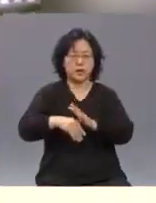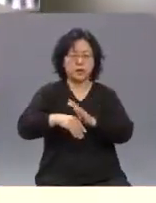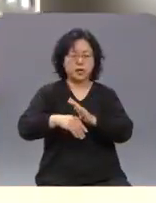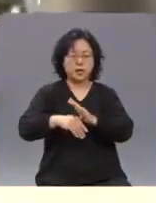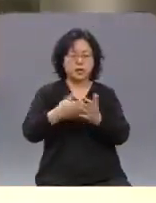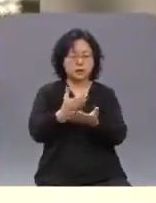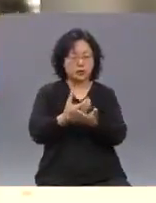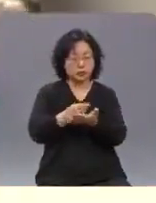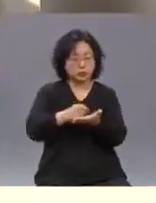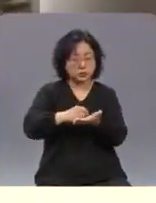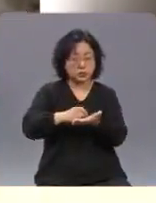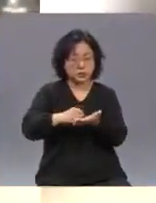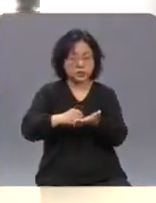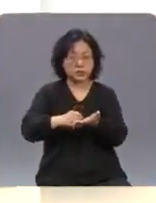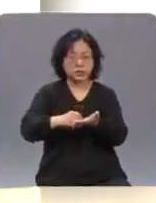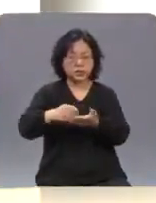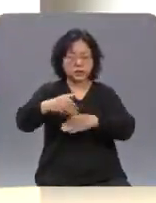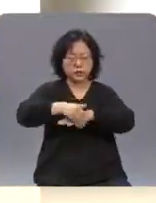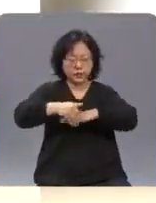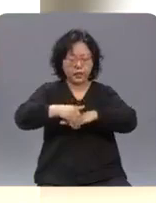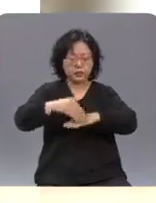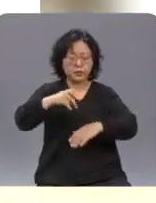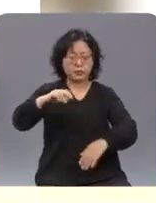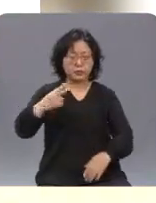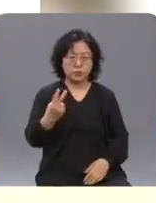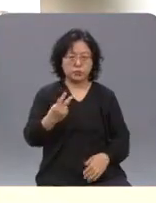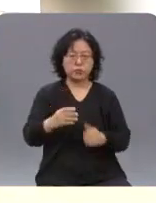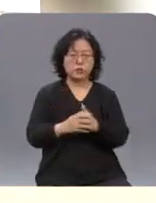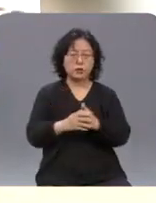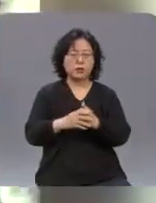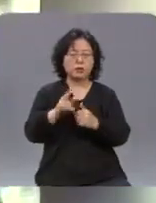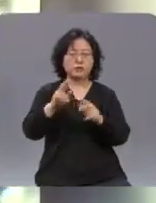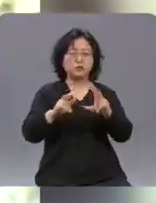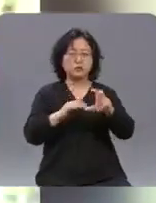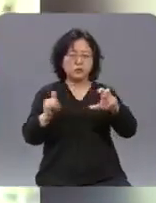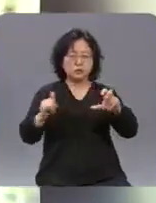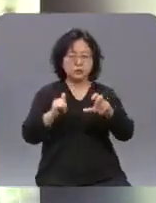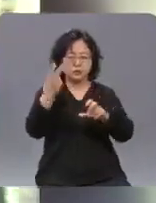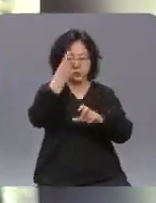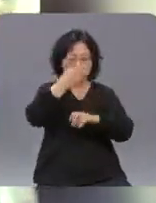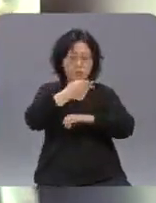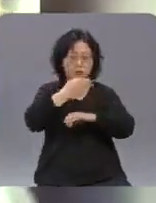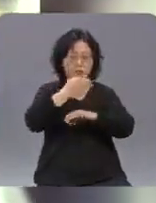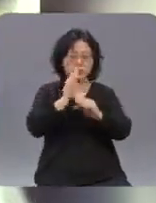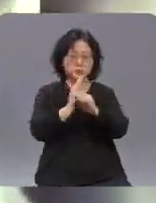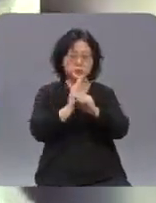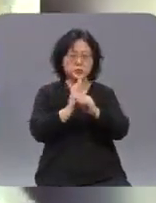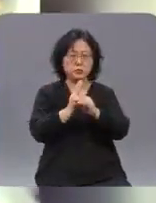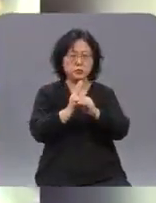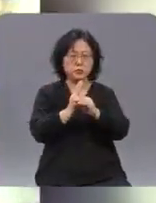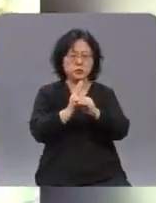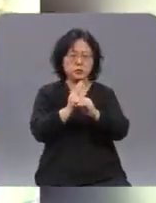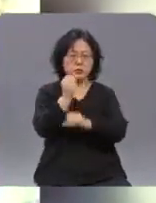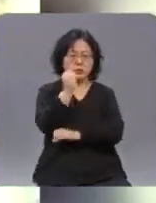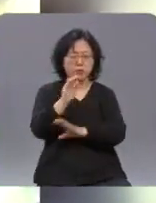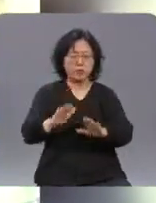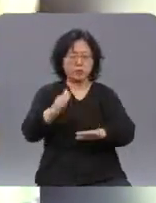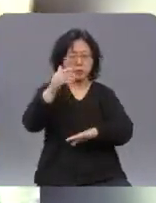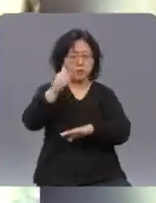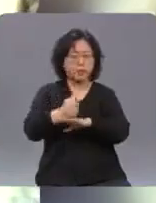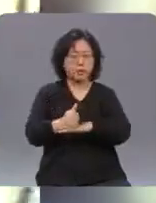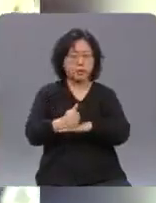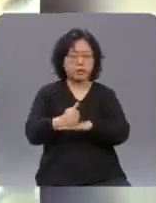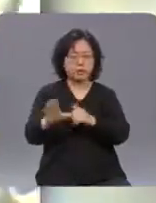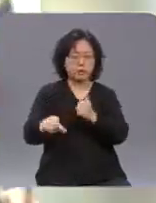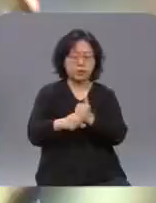진압작전 문서 기한자와 작전 장교 보안사 군인 등 25명을 조사하고 있습니다이를 토대로 올해 말